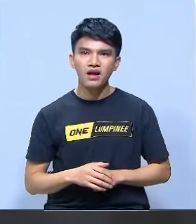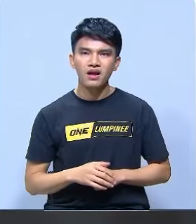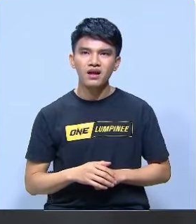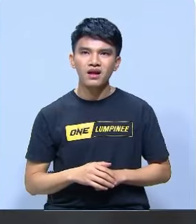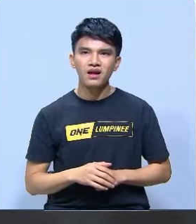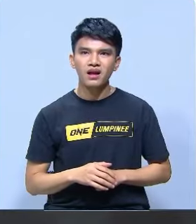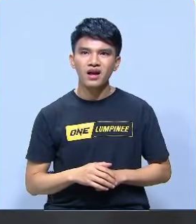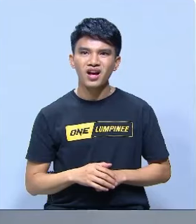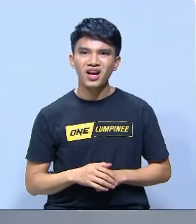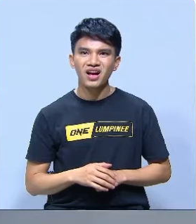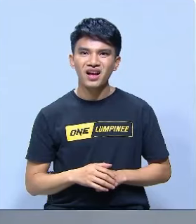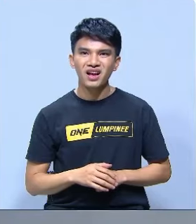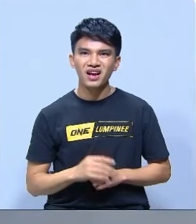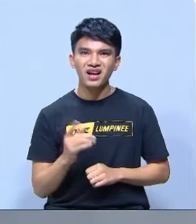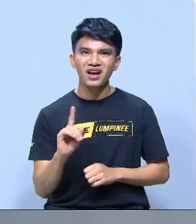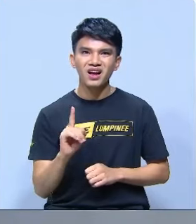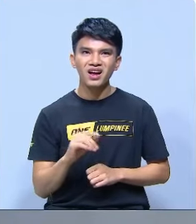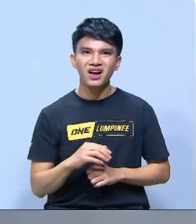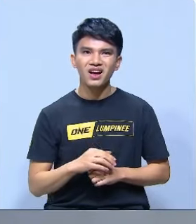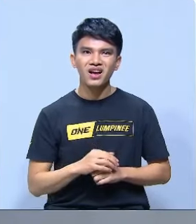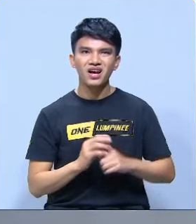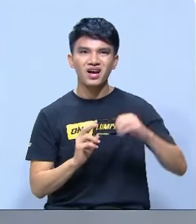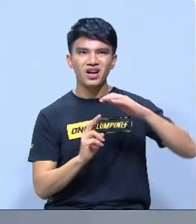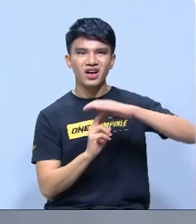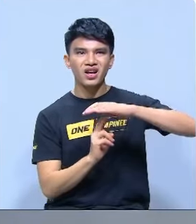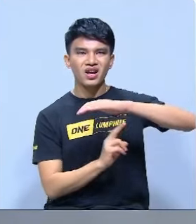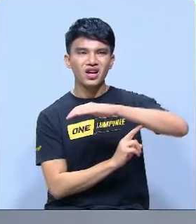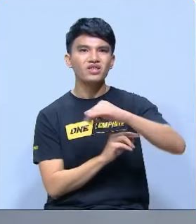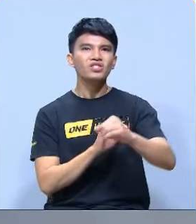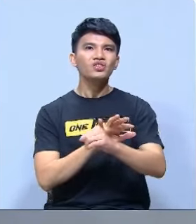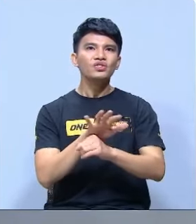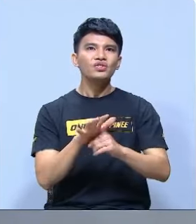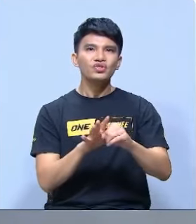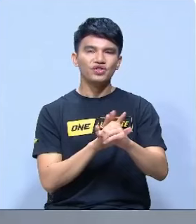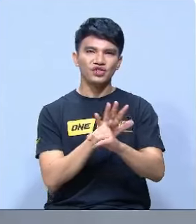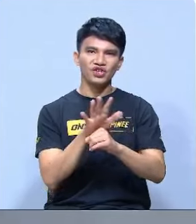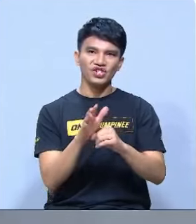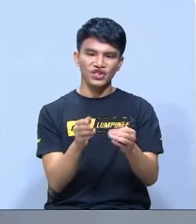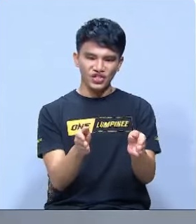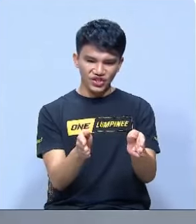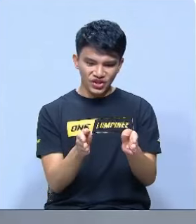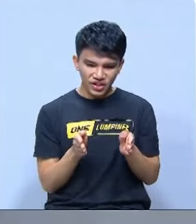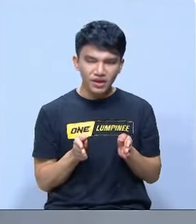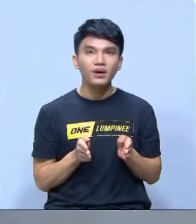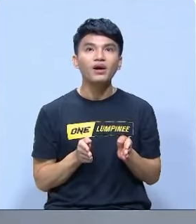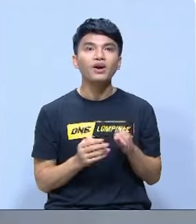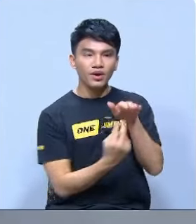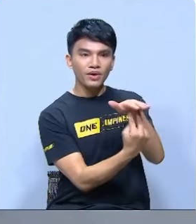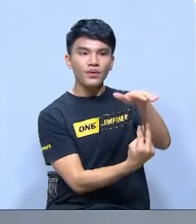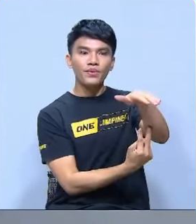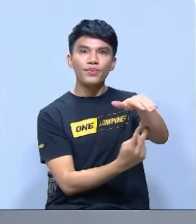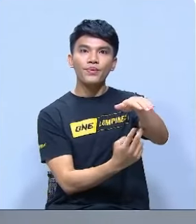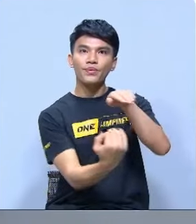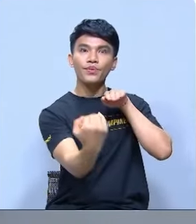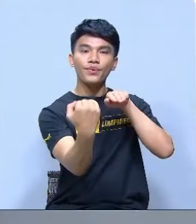หม มันเป็นช่องของสะพานสองฝั่งพอดีเน า ะ สะพานแล้วมันมีตรงช่องตรงกลาง เ ขาจะไม่ได้เป็นแบบว่าเป็นแบรีเออร์กั้นตรงกล